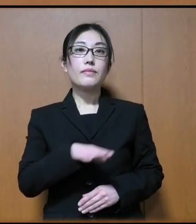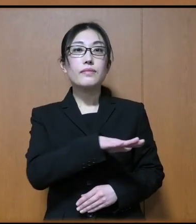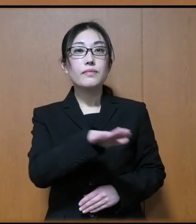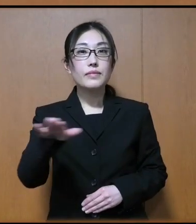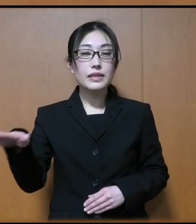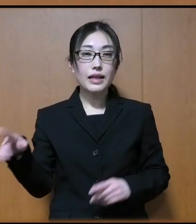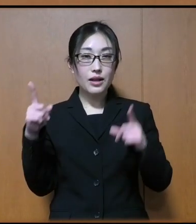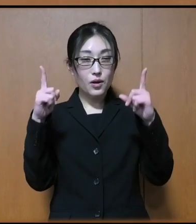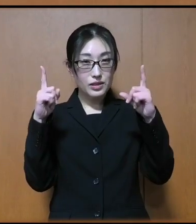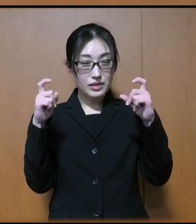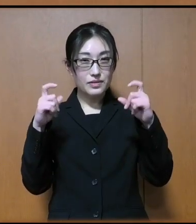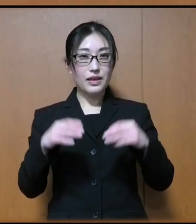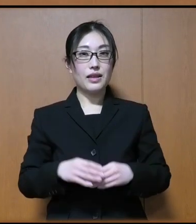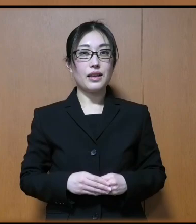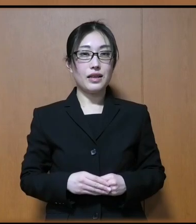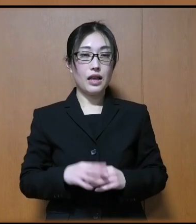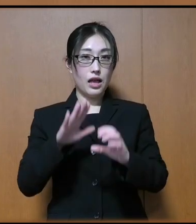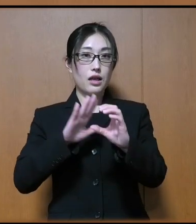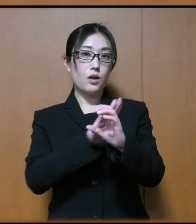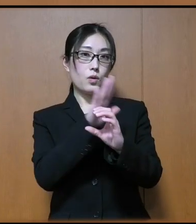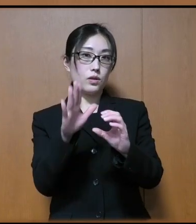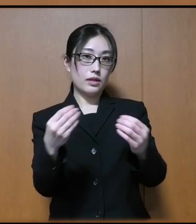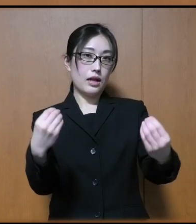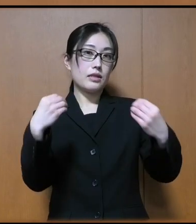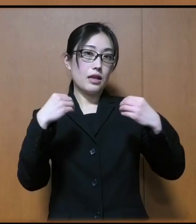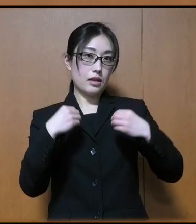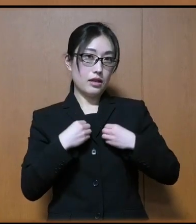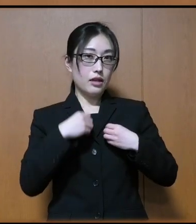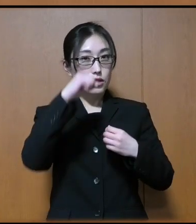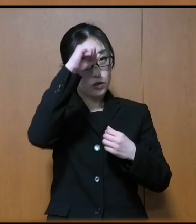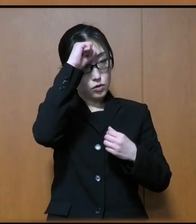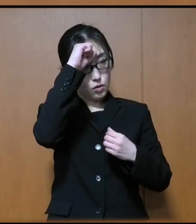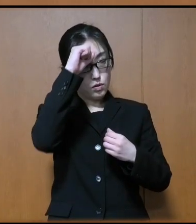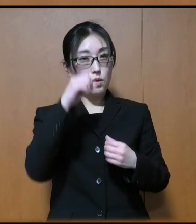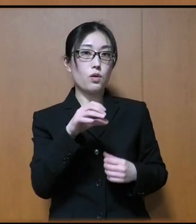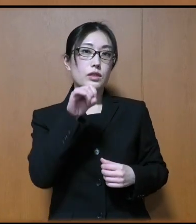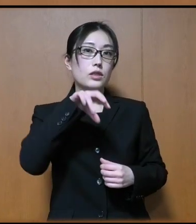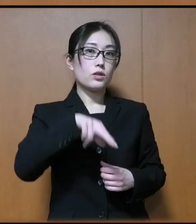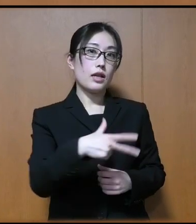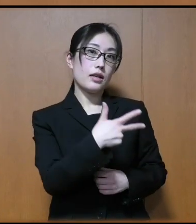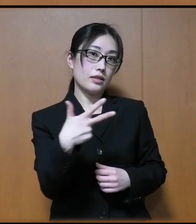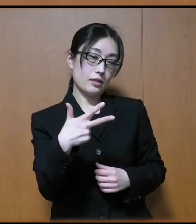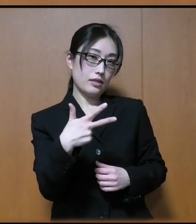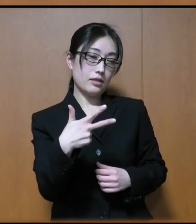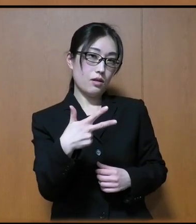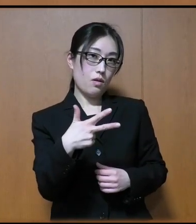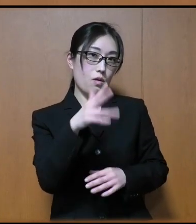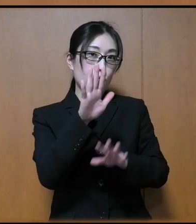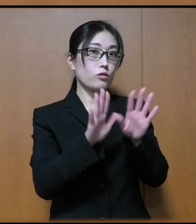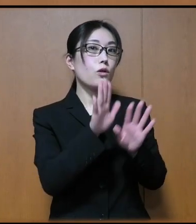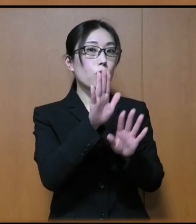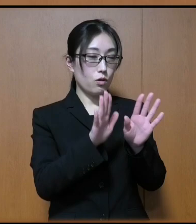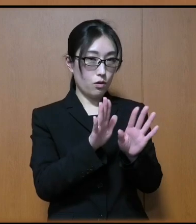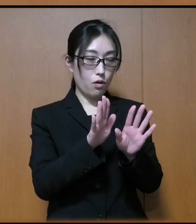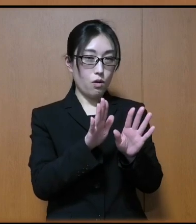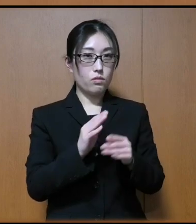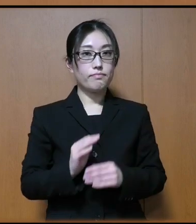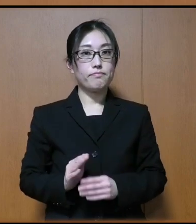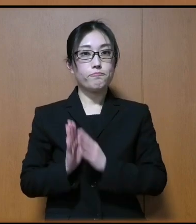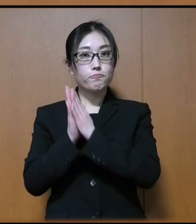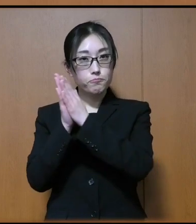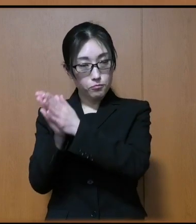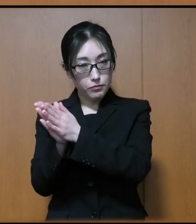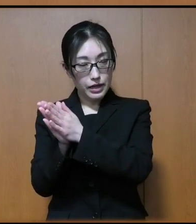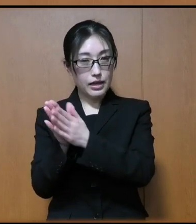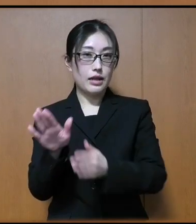市民の皆さん、こんにちは。新型コロナウイルス感染症について市内における感染者の状況と重